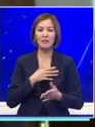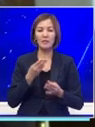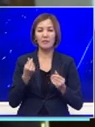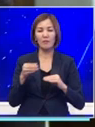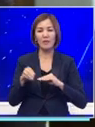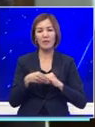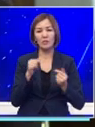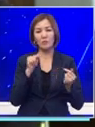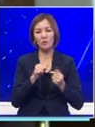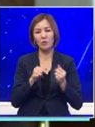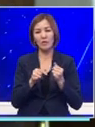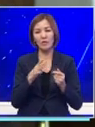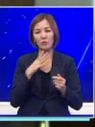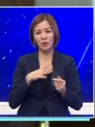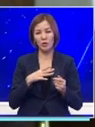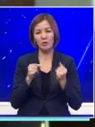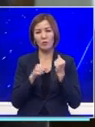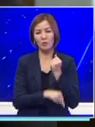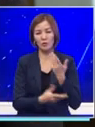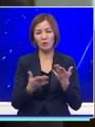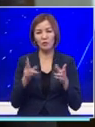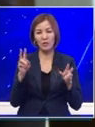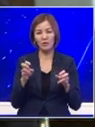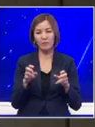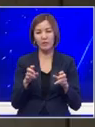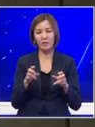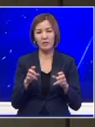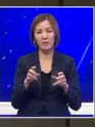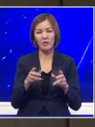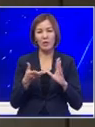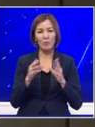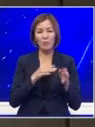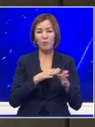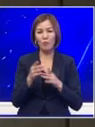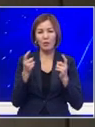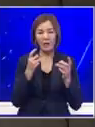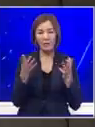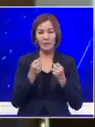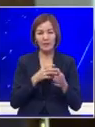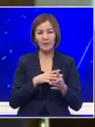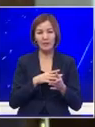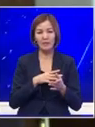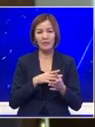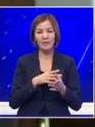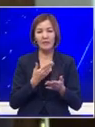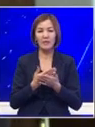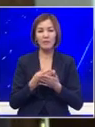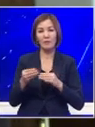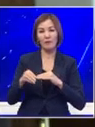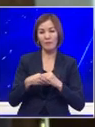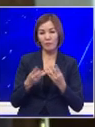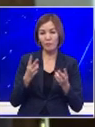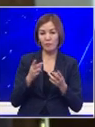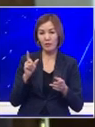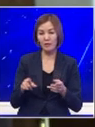қалай тұратын бәрін айқындап көрсеткендеріне мың да бір алғыс. Сыбайлас жемқорлыққа итермелеген адам болатын болса,